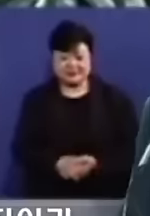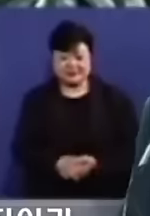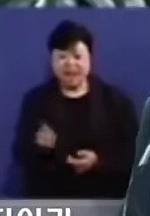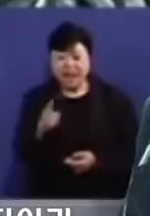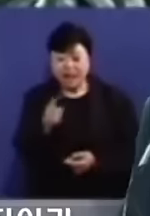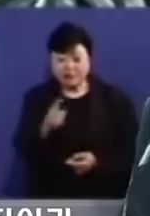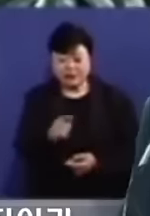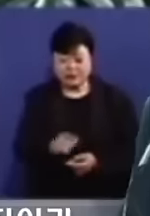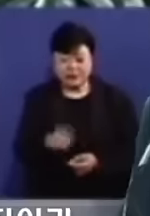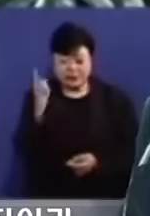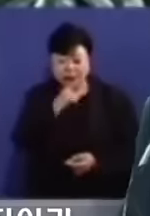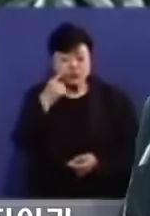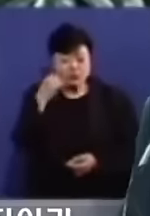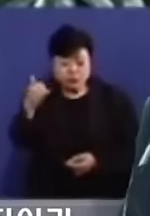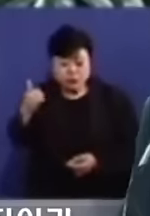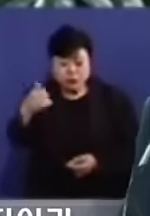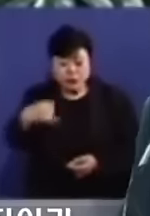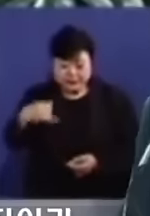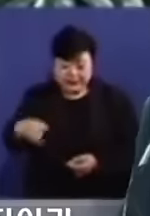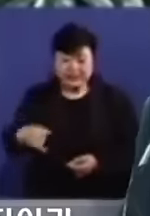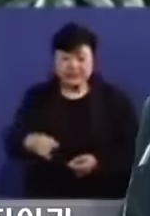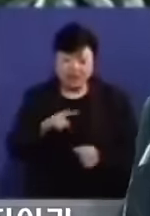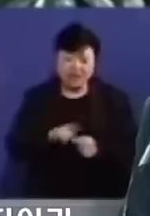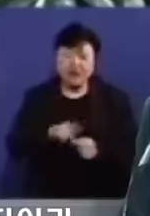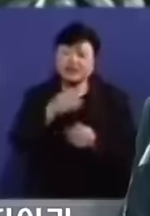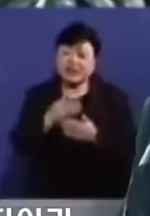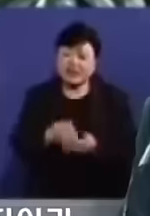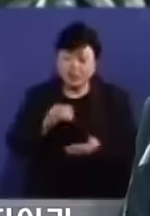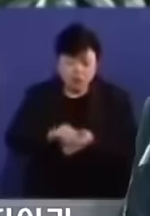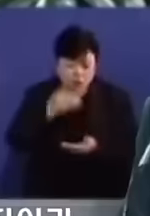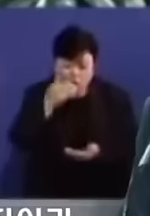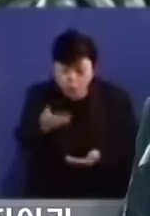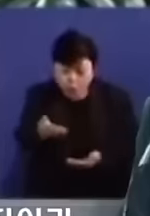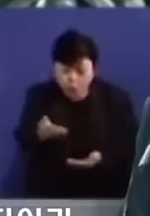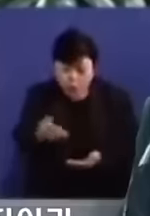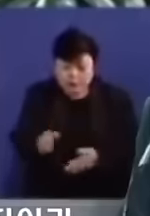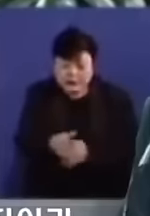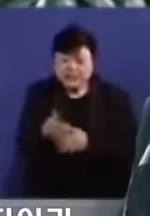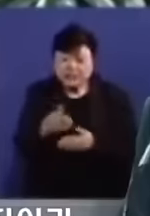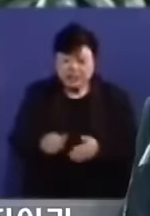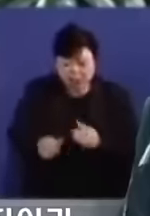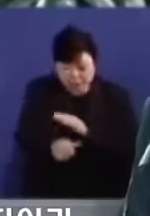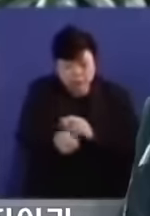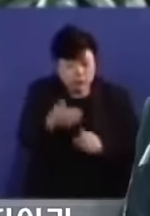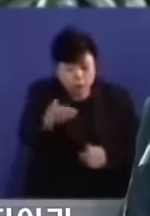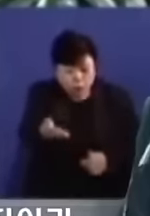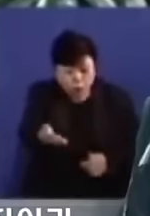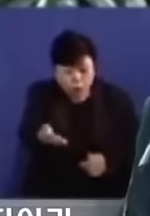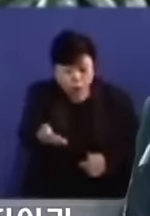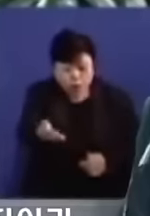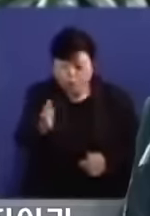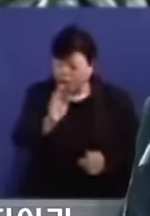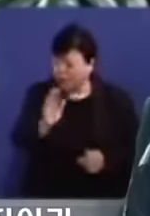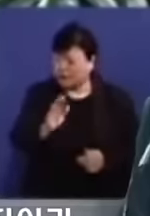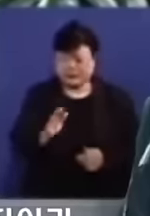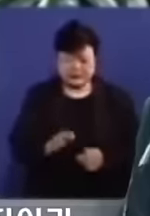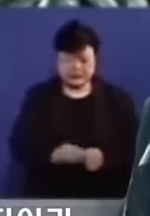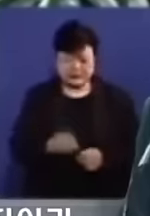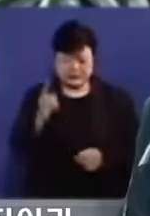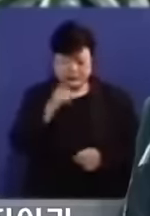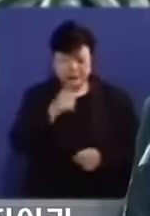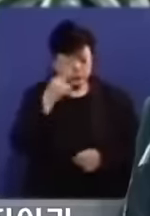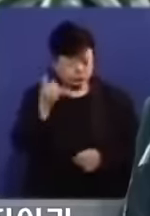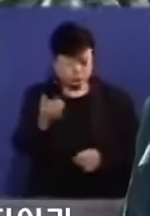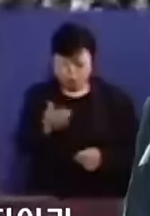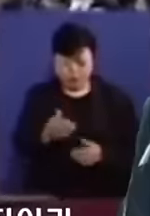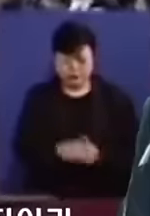아무리 못된 부모라도 자녀가 떡을 달라는데 돌을 주고 생선 달라는데 굶실굶실한 뱀을 내줄 그런